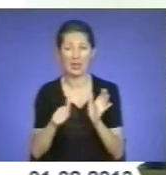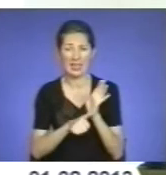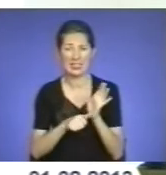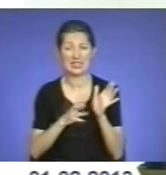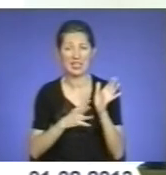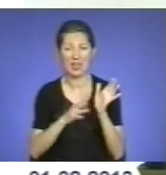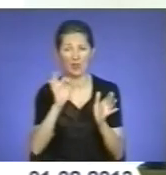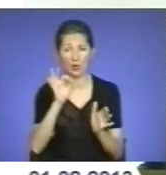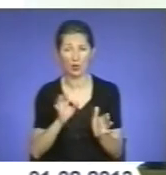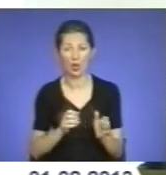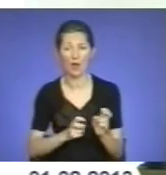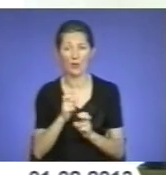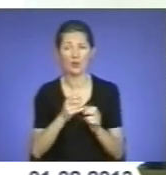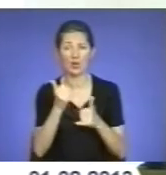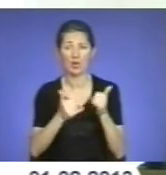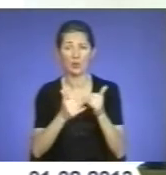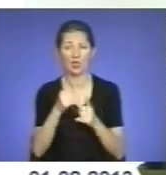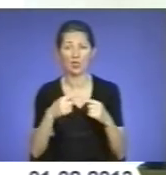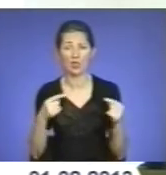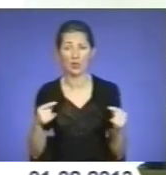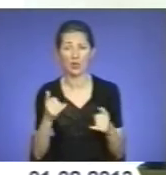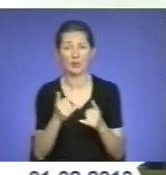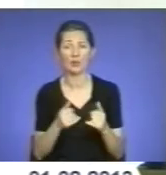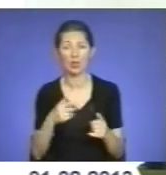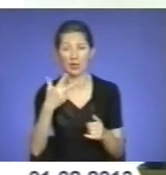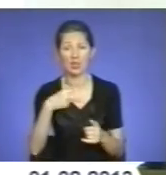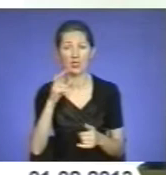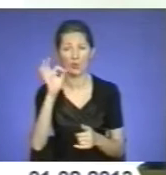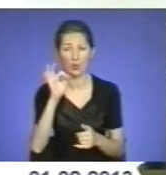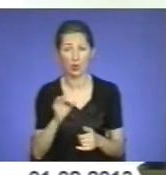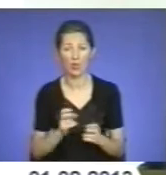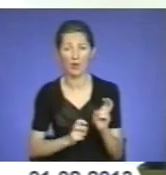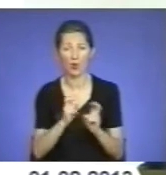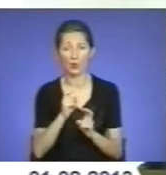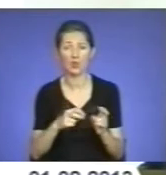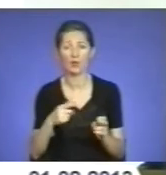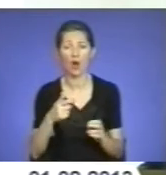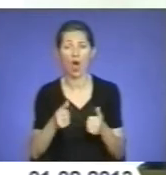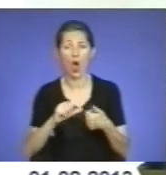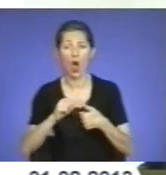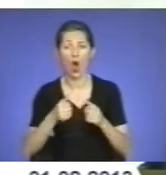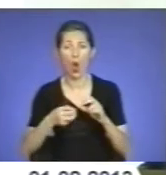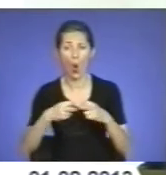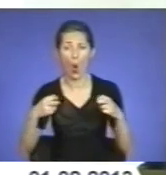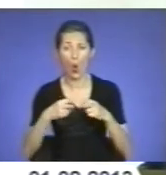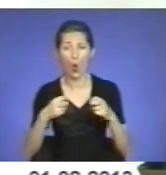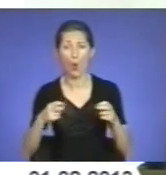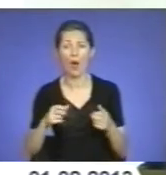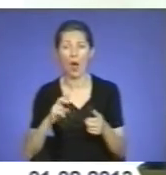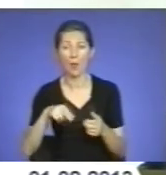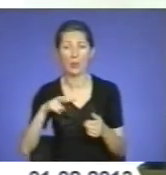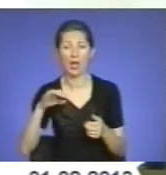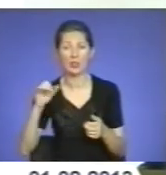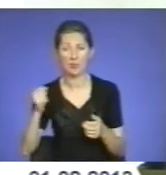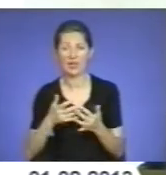6,9%, виробництві хімічних речовин і хімічної продукції на 30%, виробництві гумових і пластмасових виробів іншої неметалевої